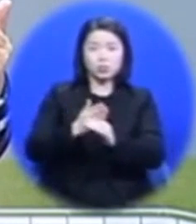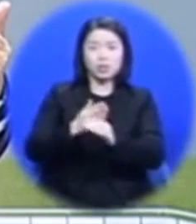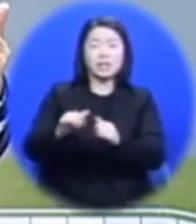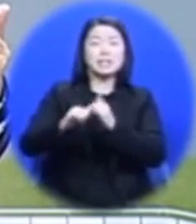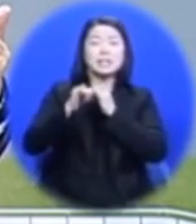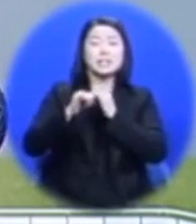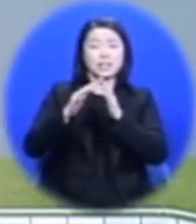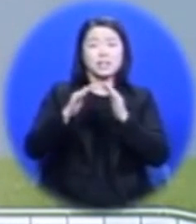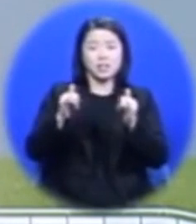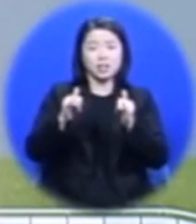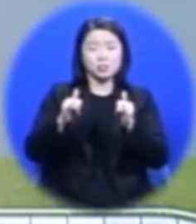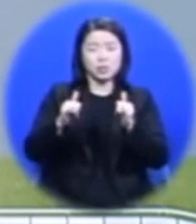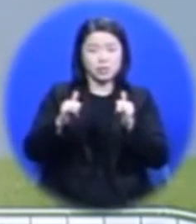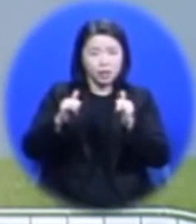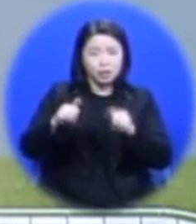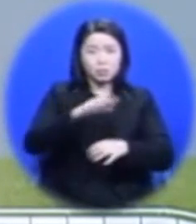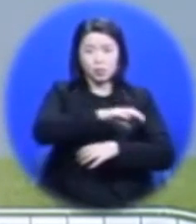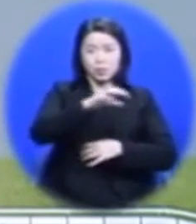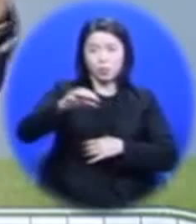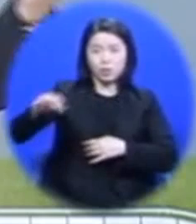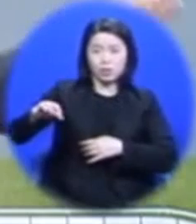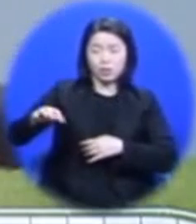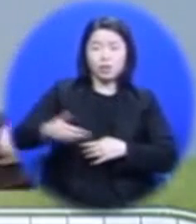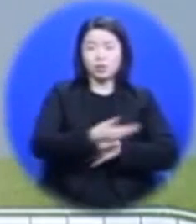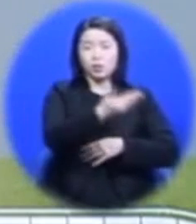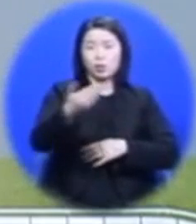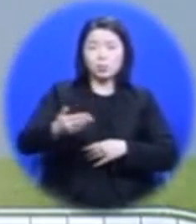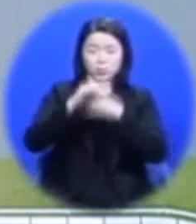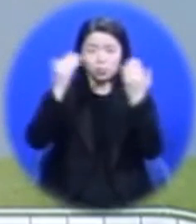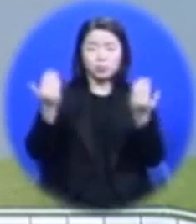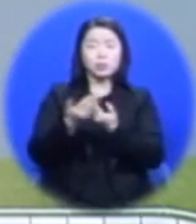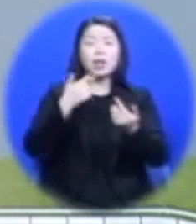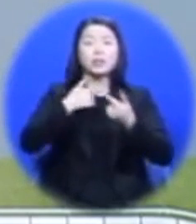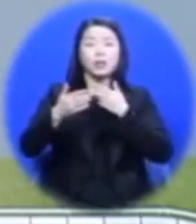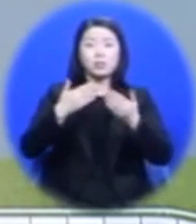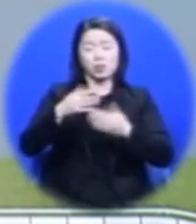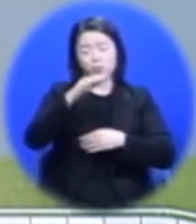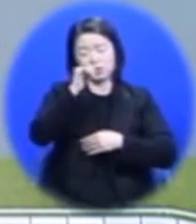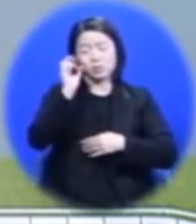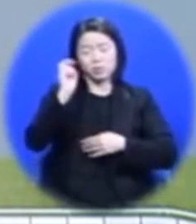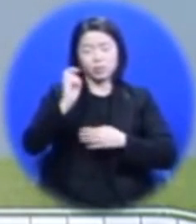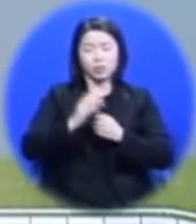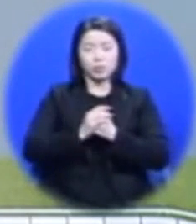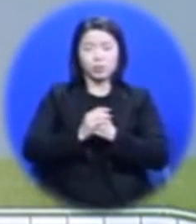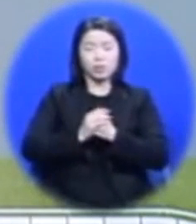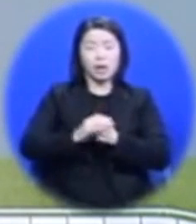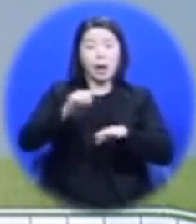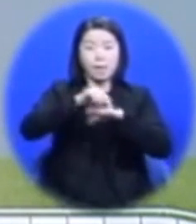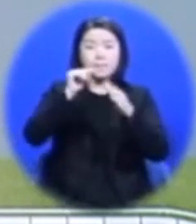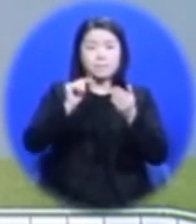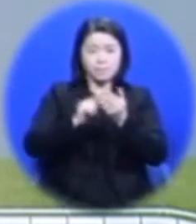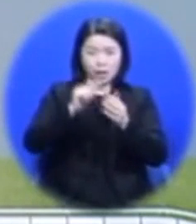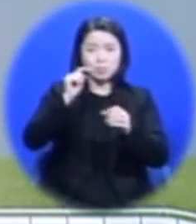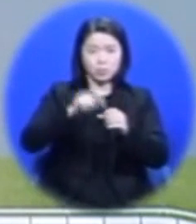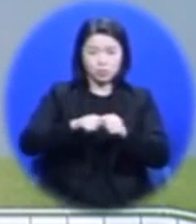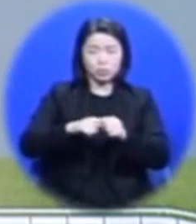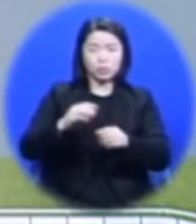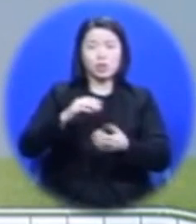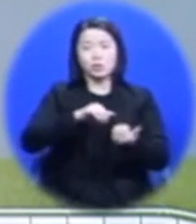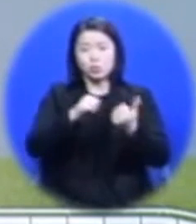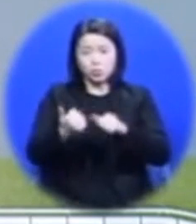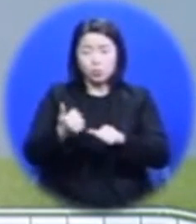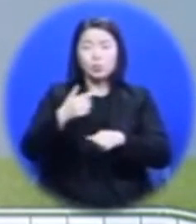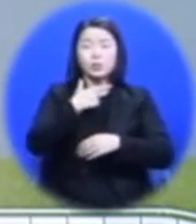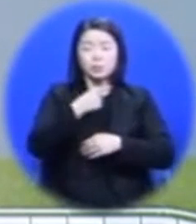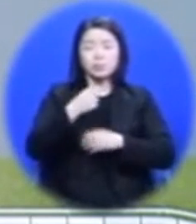사람들이 이제는 우리 여기 계신 여러분 모두가 아마 다 경험하고 사실 겁니다. 심정적으로는 죽고 싶은 마음을 가지고 있는